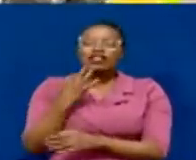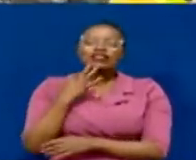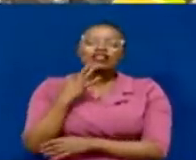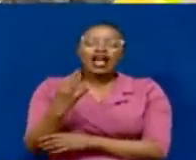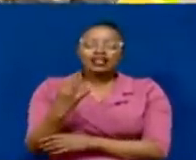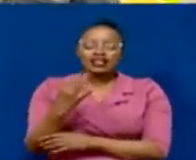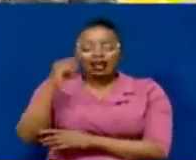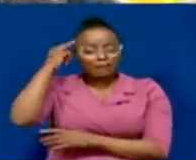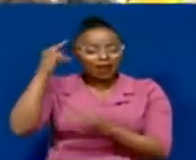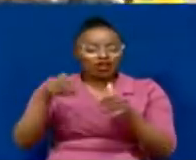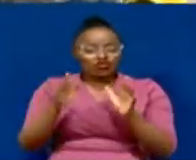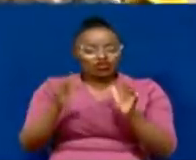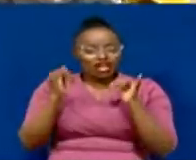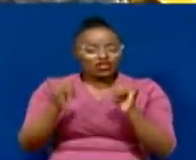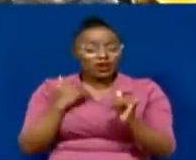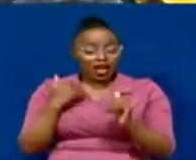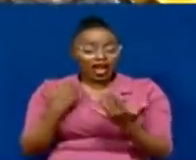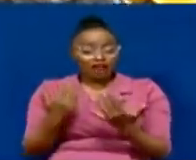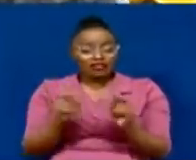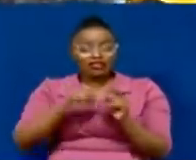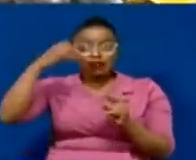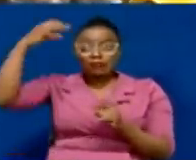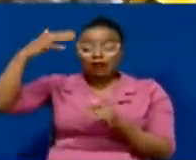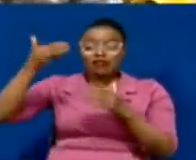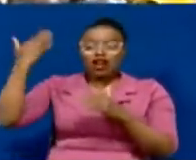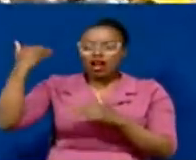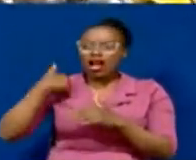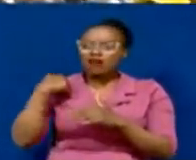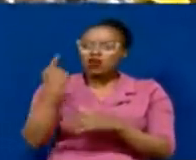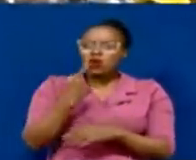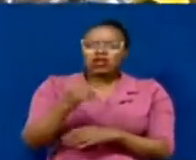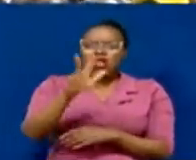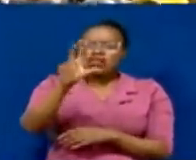300 mpya ya lami tumejenga Ngong. Sitima mulikuwa nae watu 30,000.